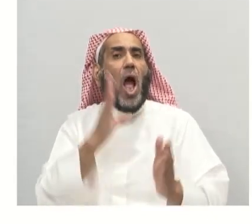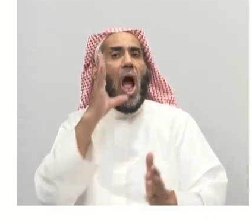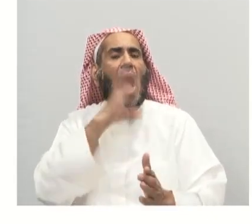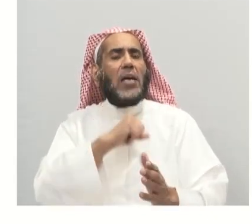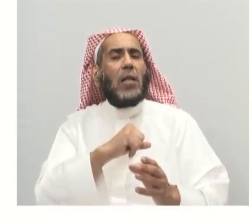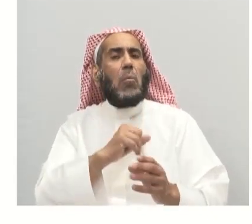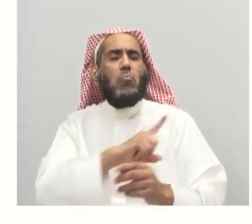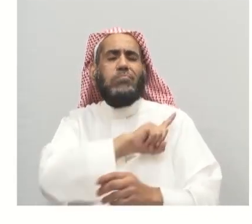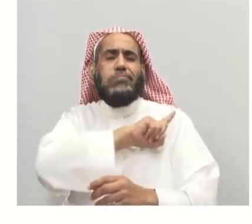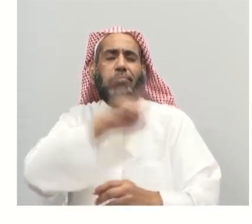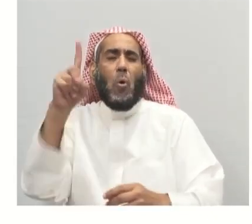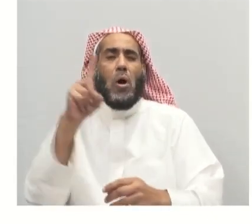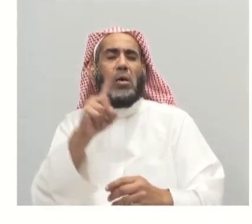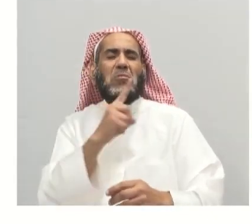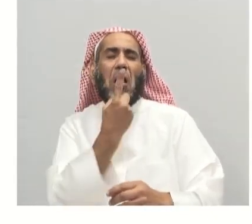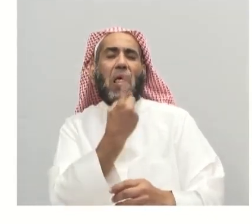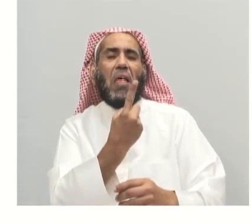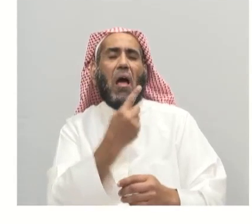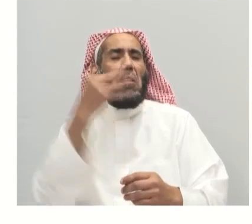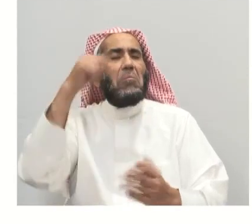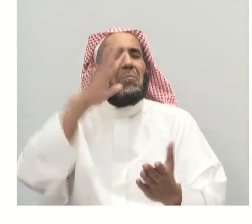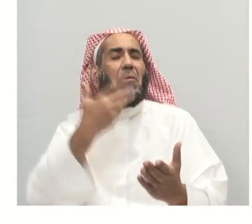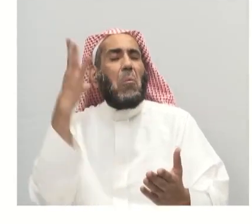جواز الاعذار بالجهل